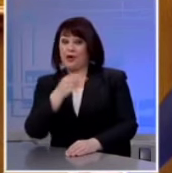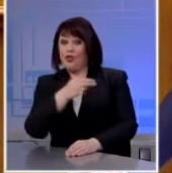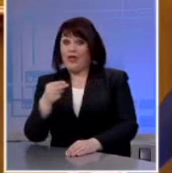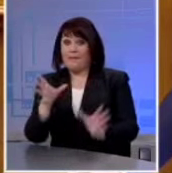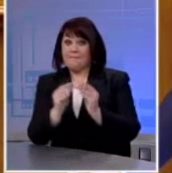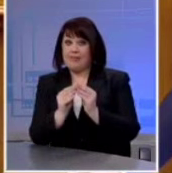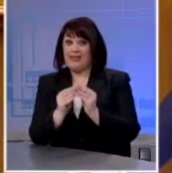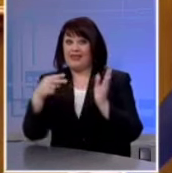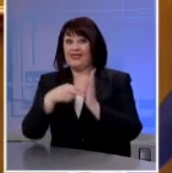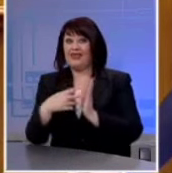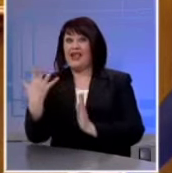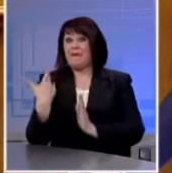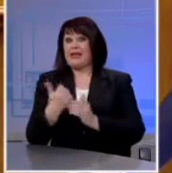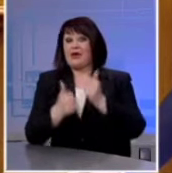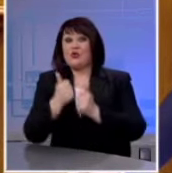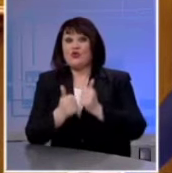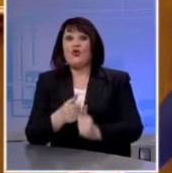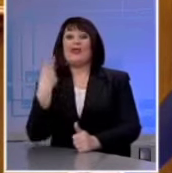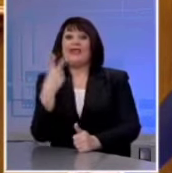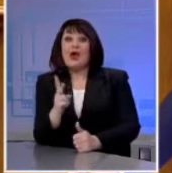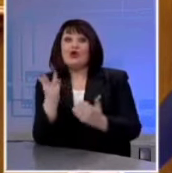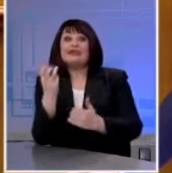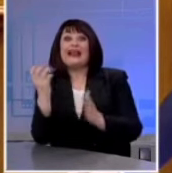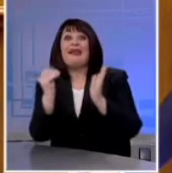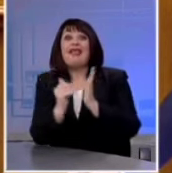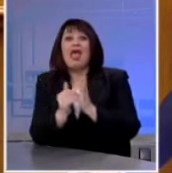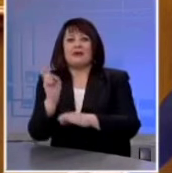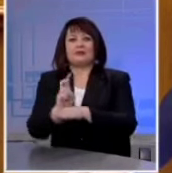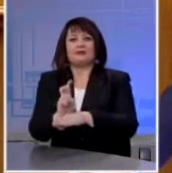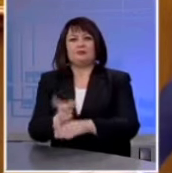Ιούνιο του 2015 ήταν 230.000.